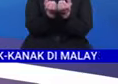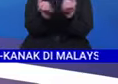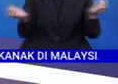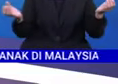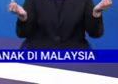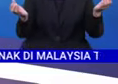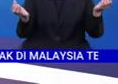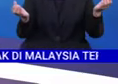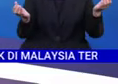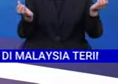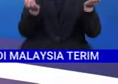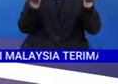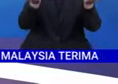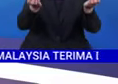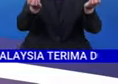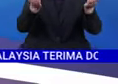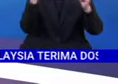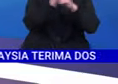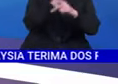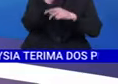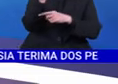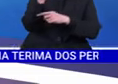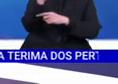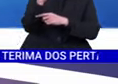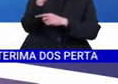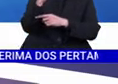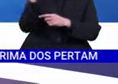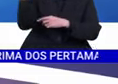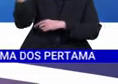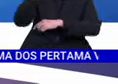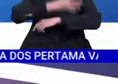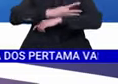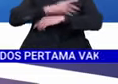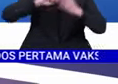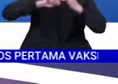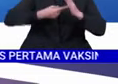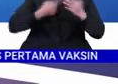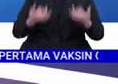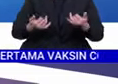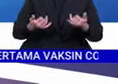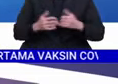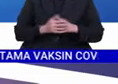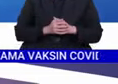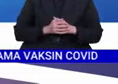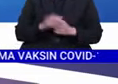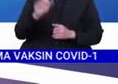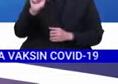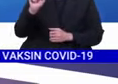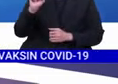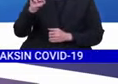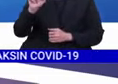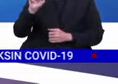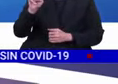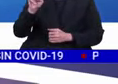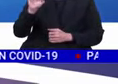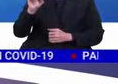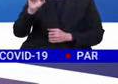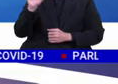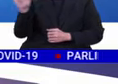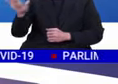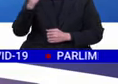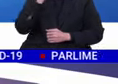estimasi pohon You MP3 15 yang berlangsung selama empat hari bermula hari ini asyubbani mungkin 25 tahun